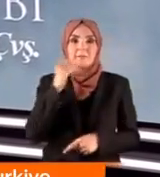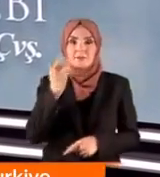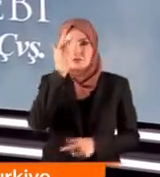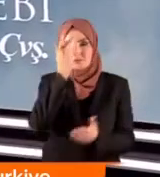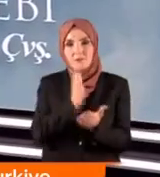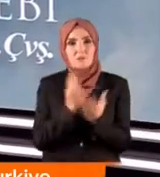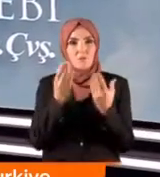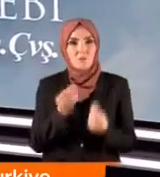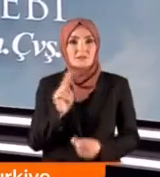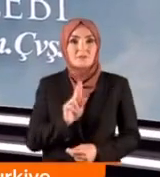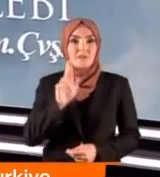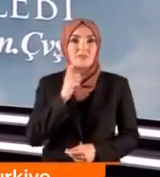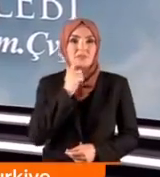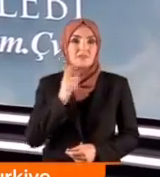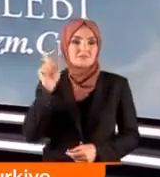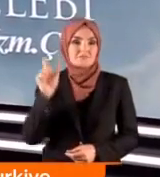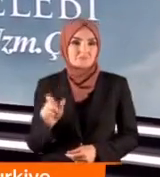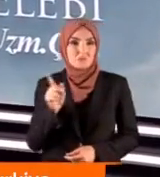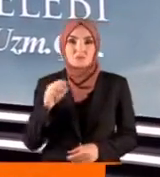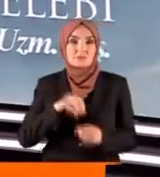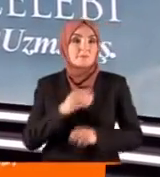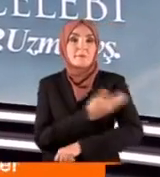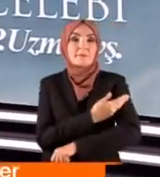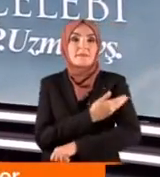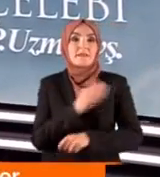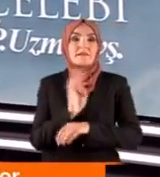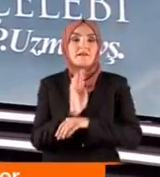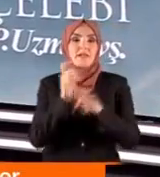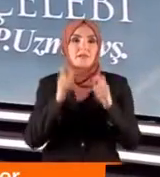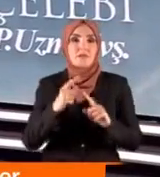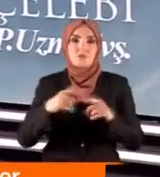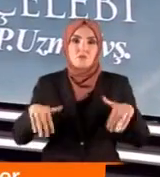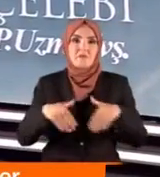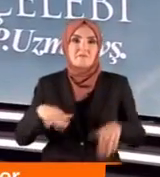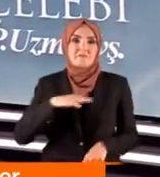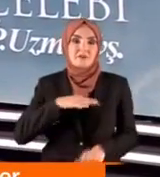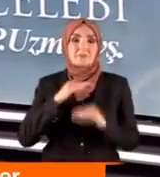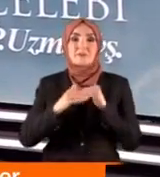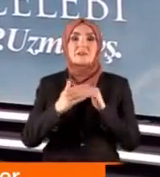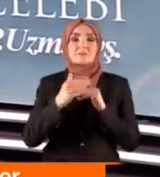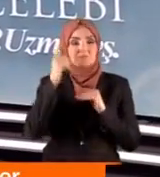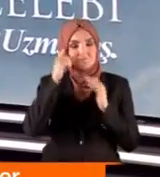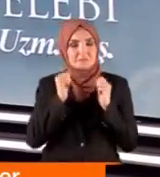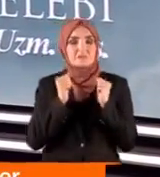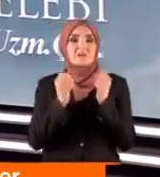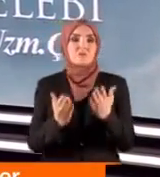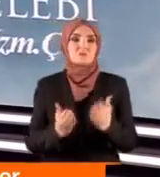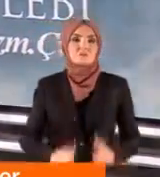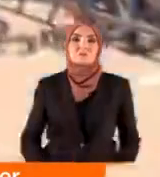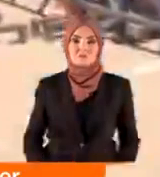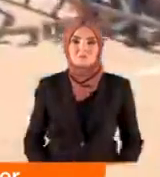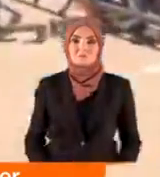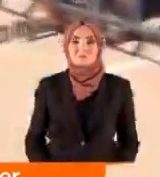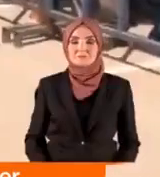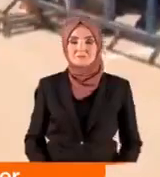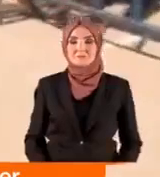27 yaşında şehit düşen Çelebi için bugün memleketi Kırıkkale'de tören vardı. Milletimizin başı sağ olsun.